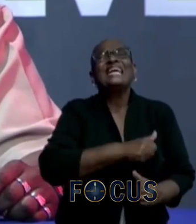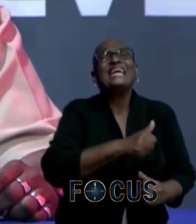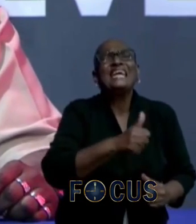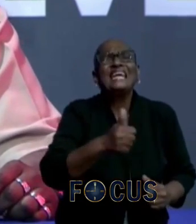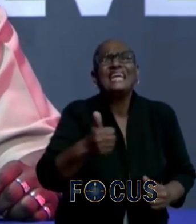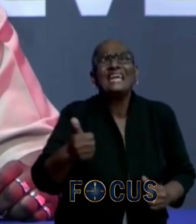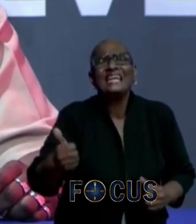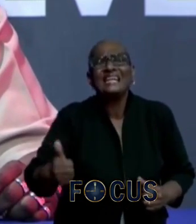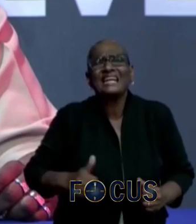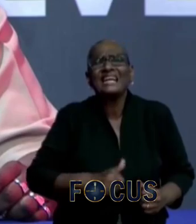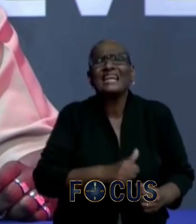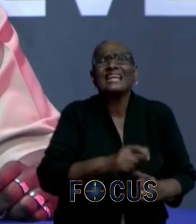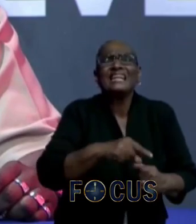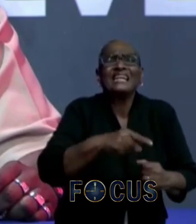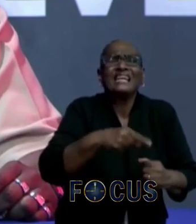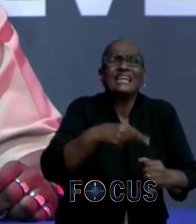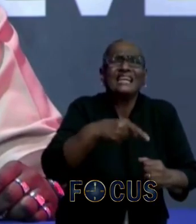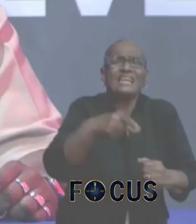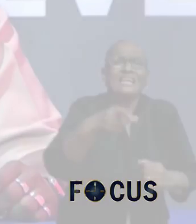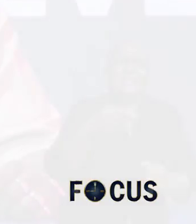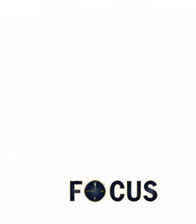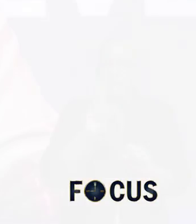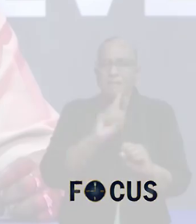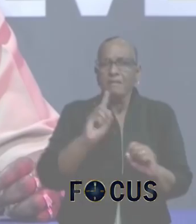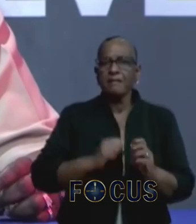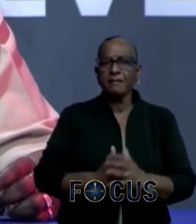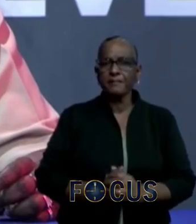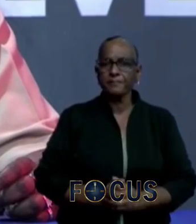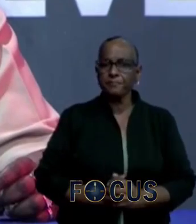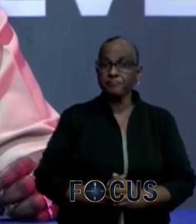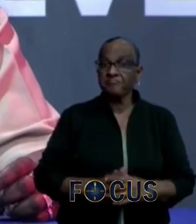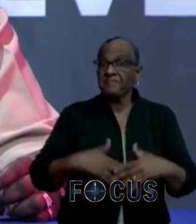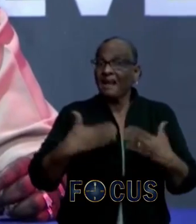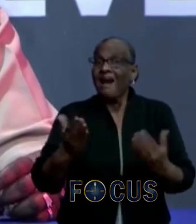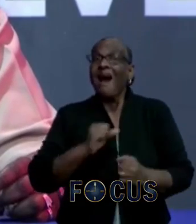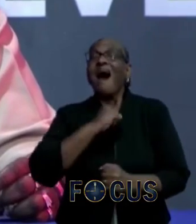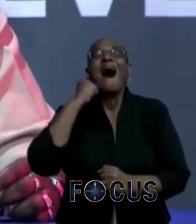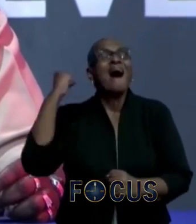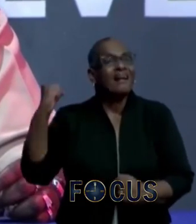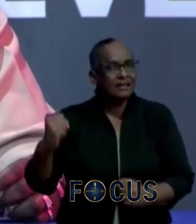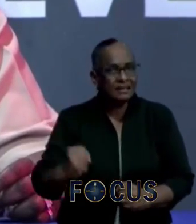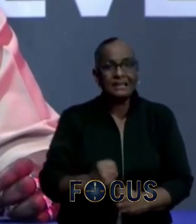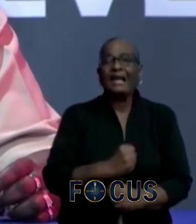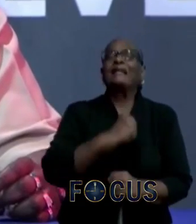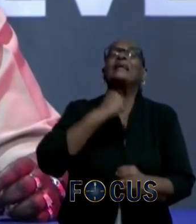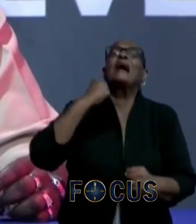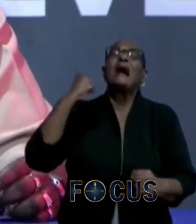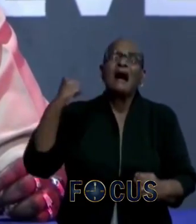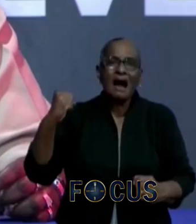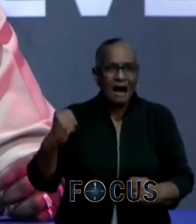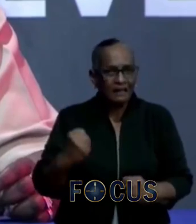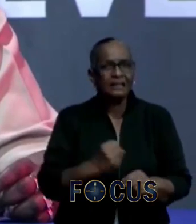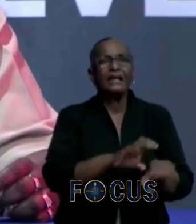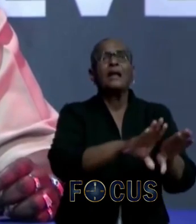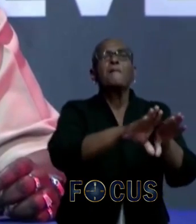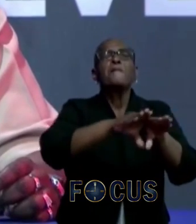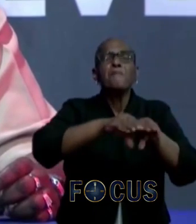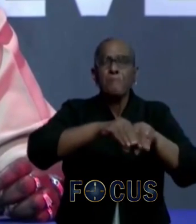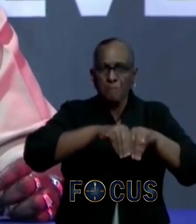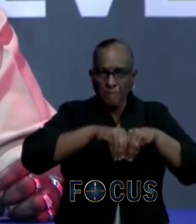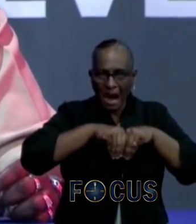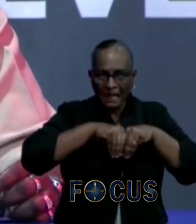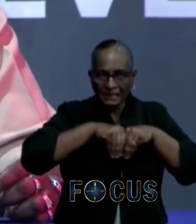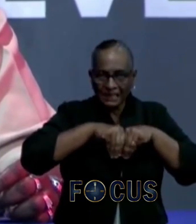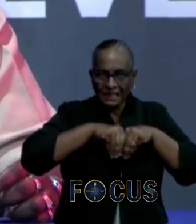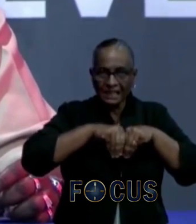ibrilisi im krimen im ontsmetting. Ten alle tijde moet de maatregel